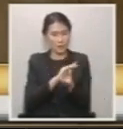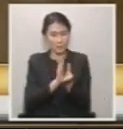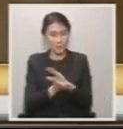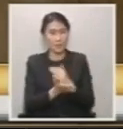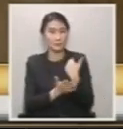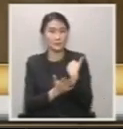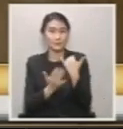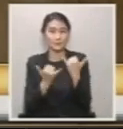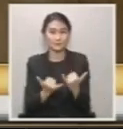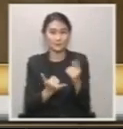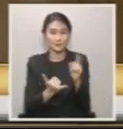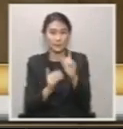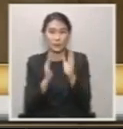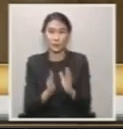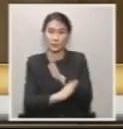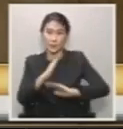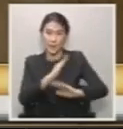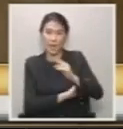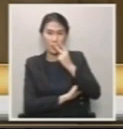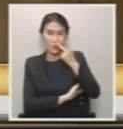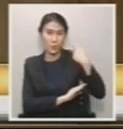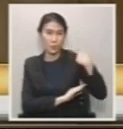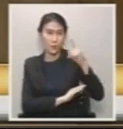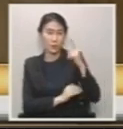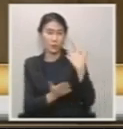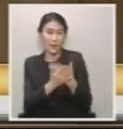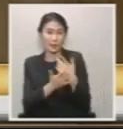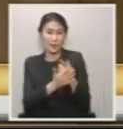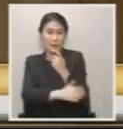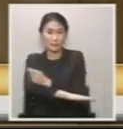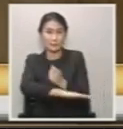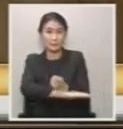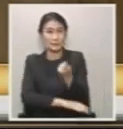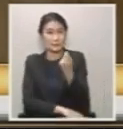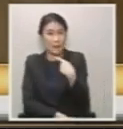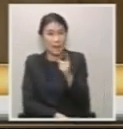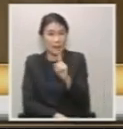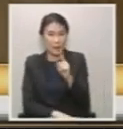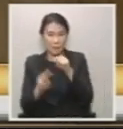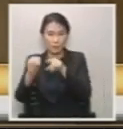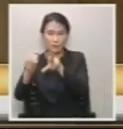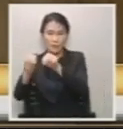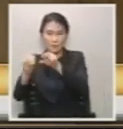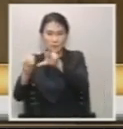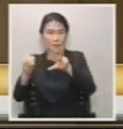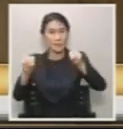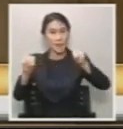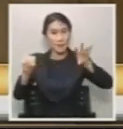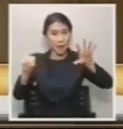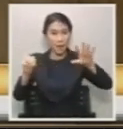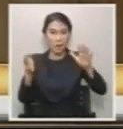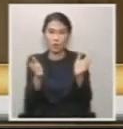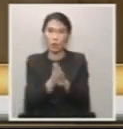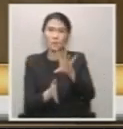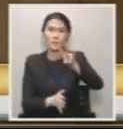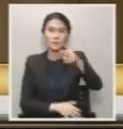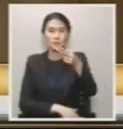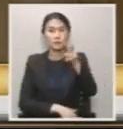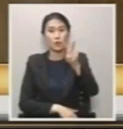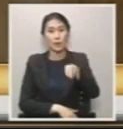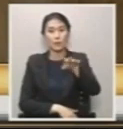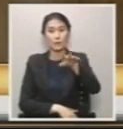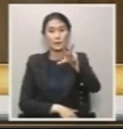ขณะนี้มีคนพิการที่ได้รับประโยชน์จากการจ้างงานตามมาตรา33มาตรา35อยู่ 72,753